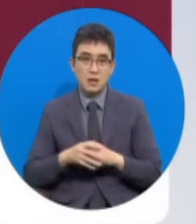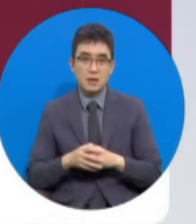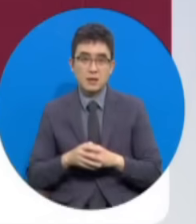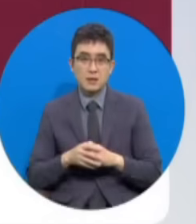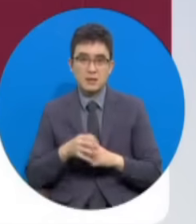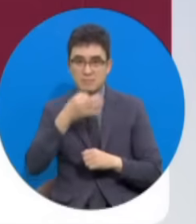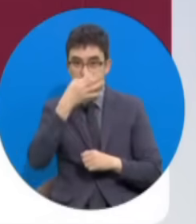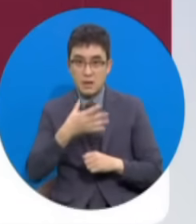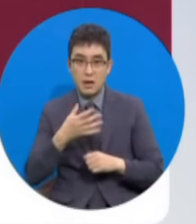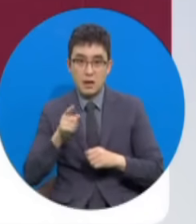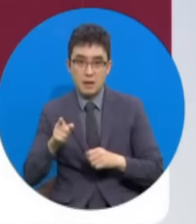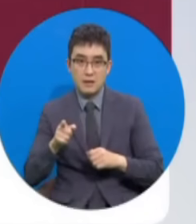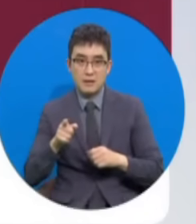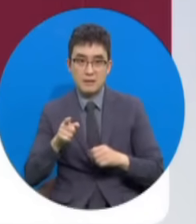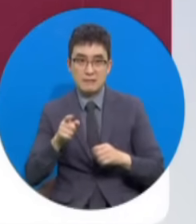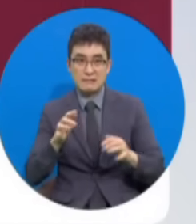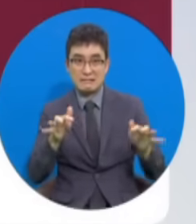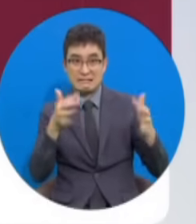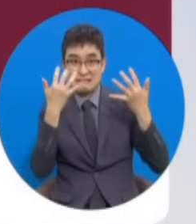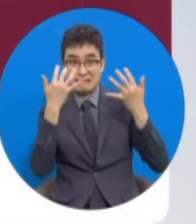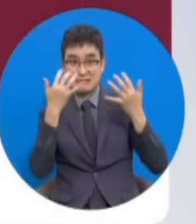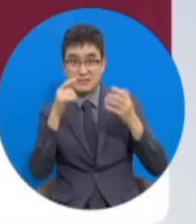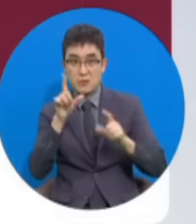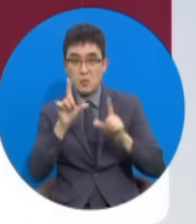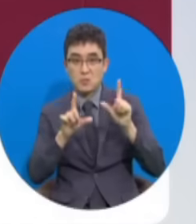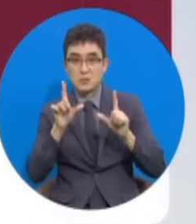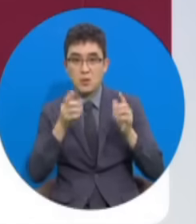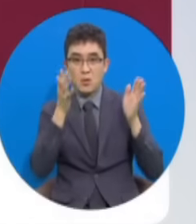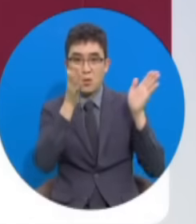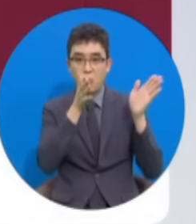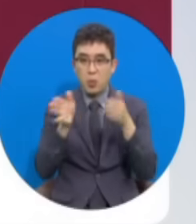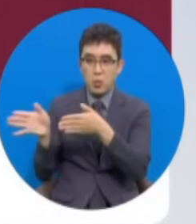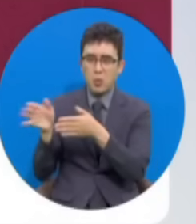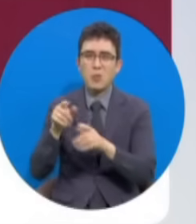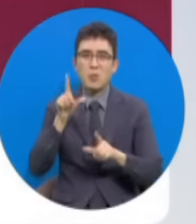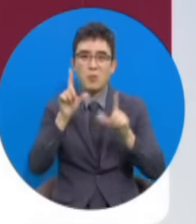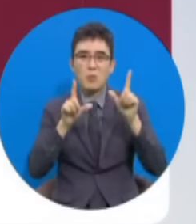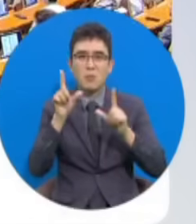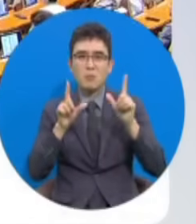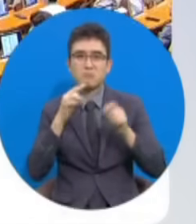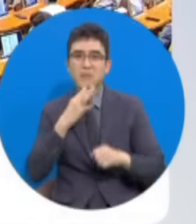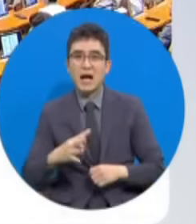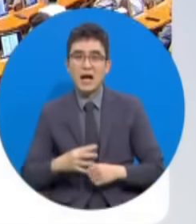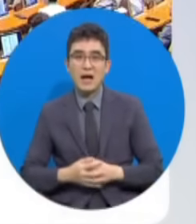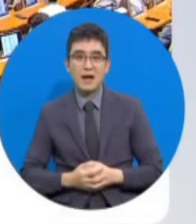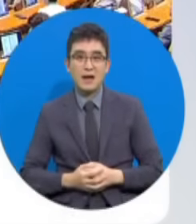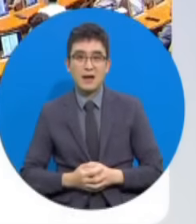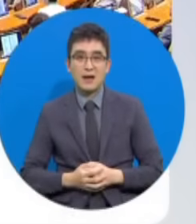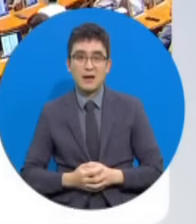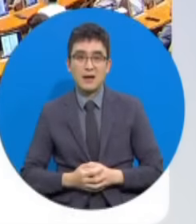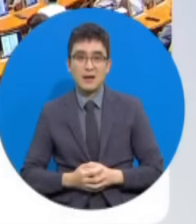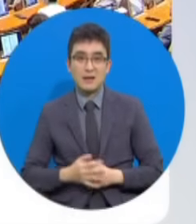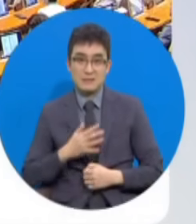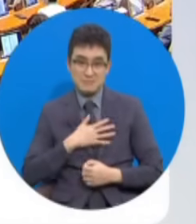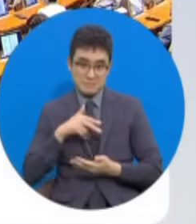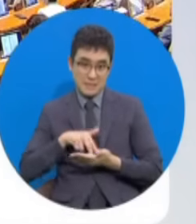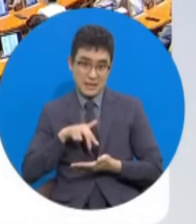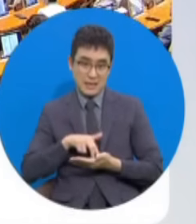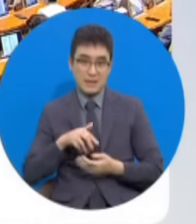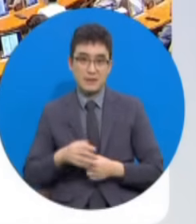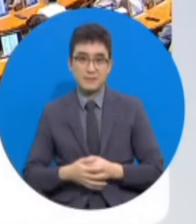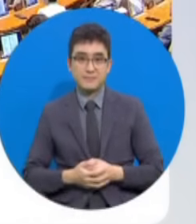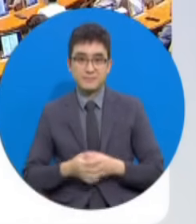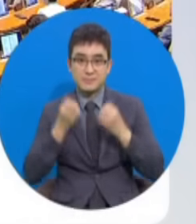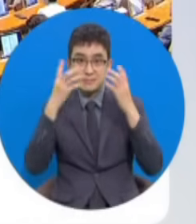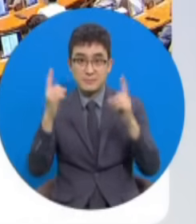위해서 눈 가리고 앙호한 게 아니냐 이런 이제 비판을 받을 수 있는 거예요. 그래서 제가 볼 때는 혁신위의